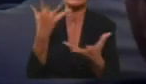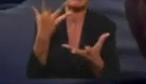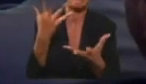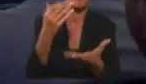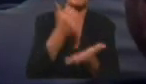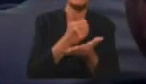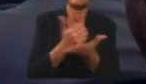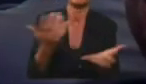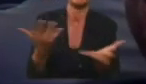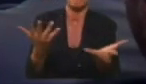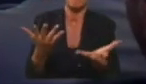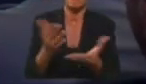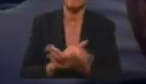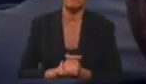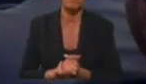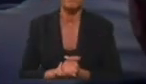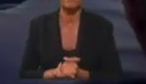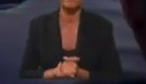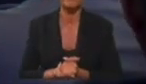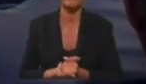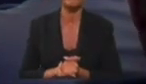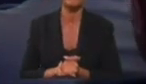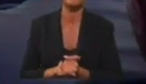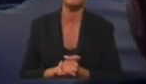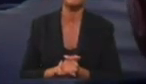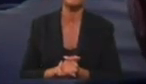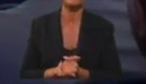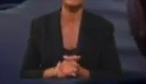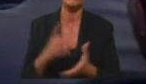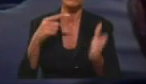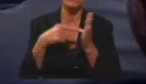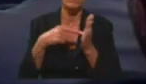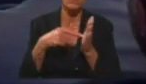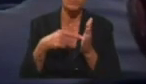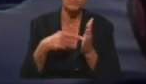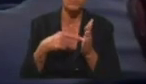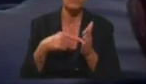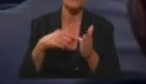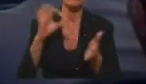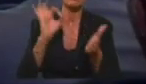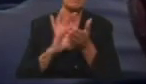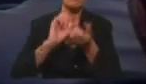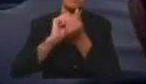uchwałę na przykład, tak, o przystankach. No tutaj pewne jakieś zmiany